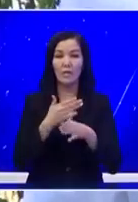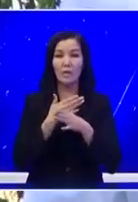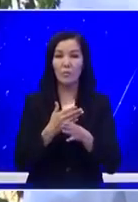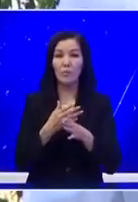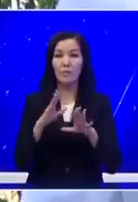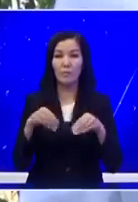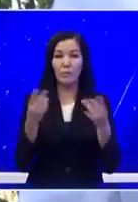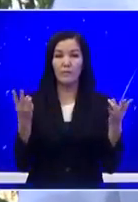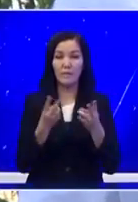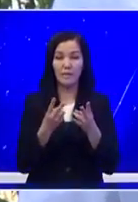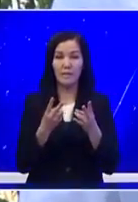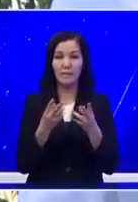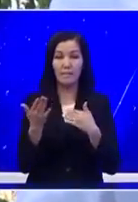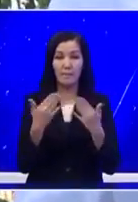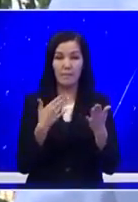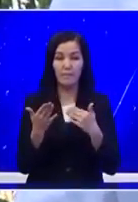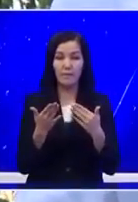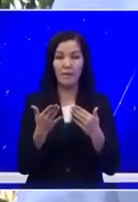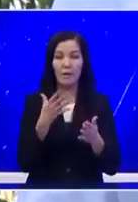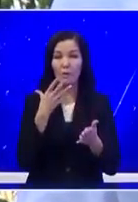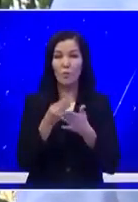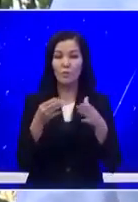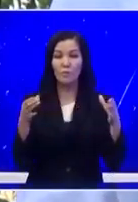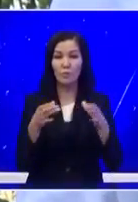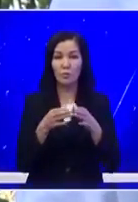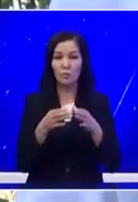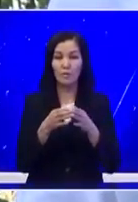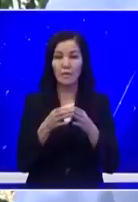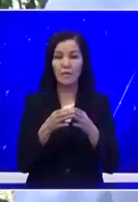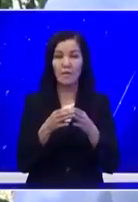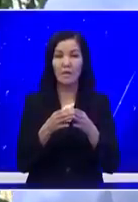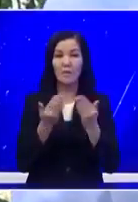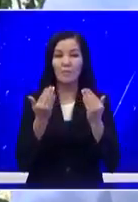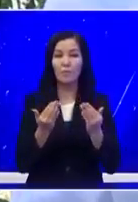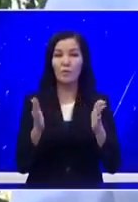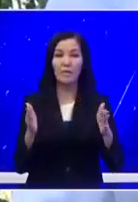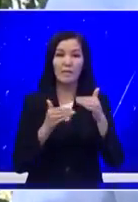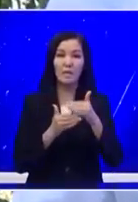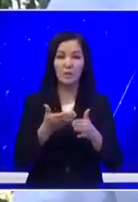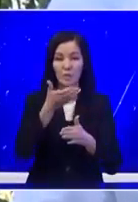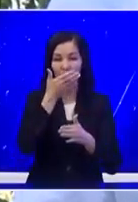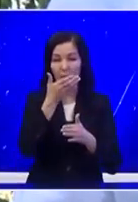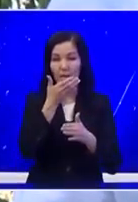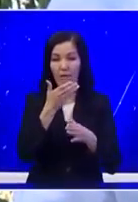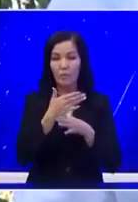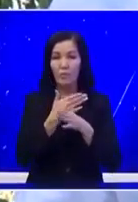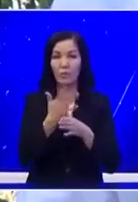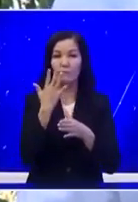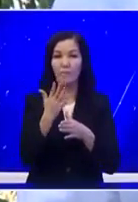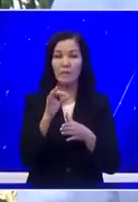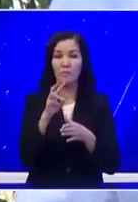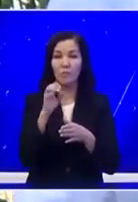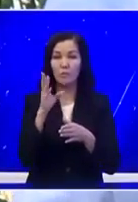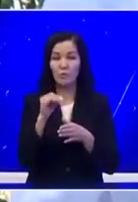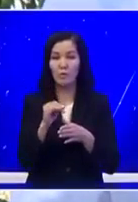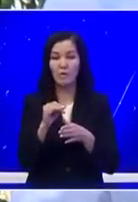керек бір-бірімізге. Сондықтан да біз өзіміздің ұжымның атынан бүгін кислородный концентратор әкелдік, 5 пульс оксиметр